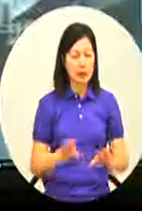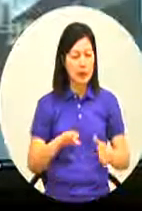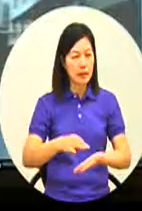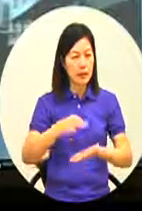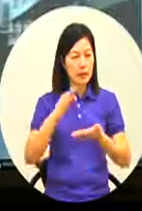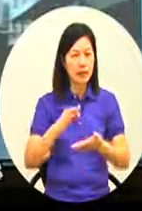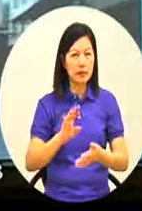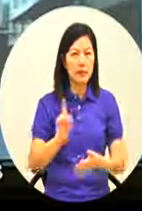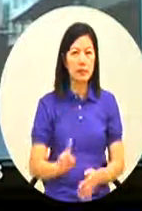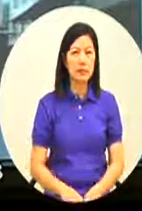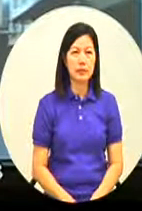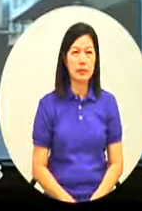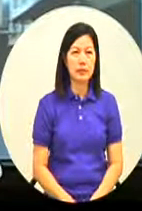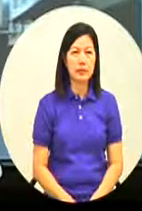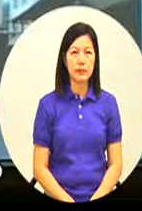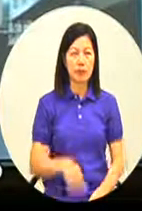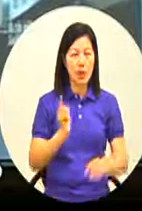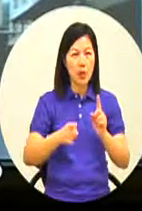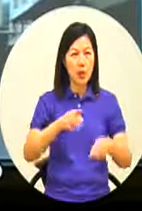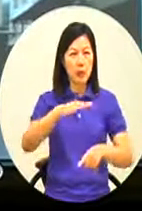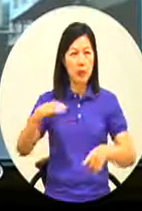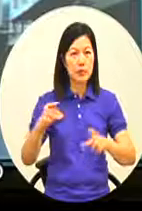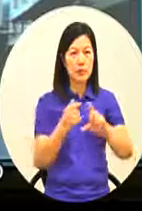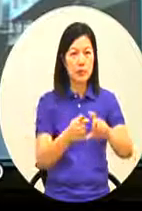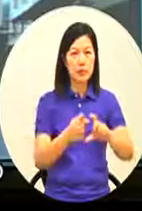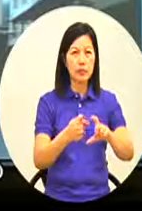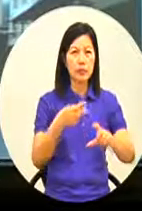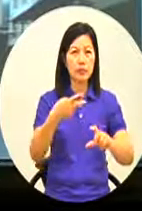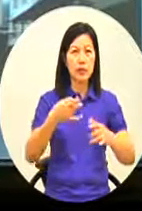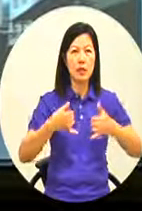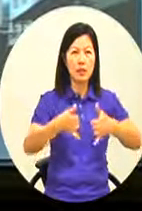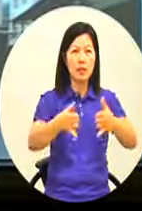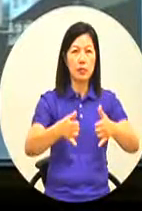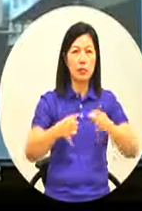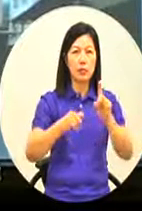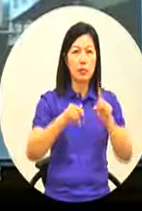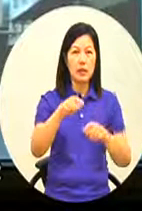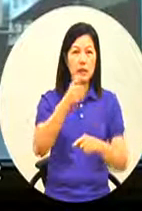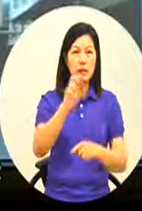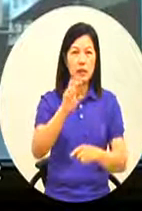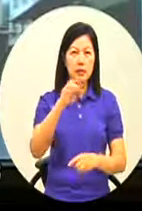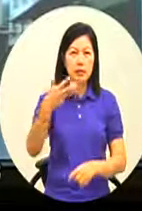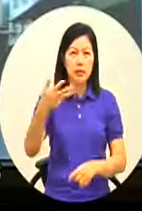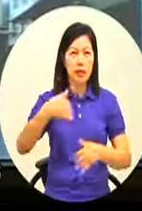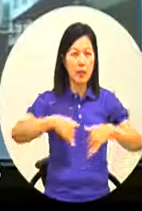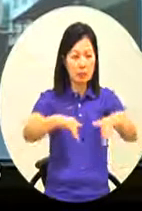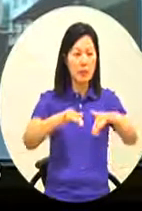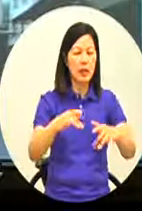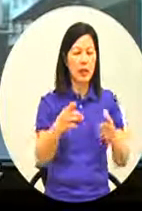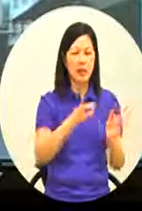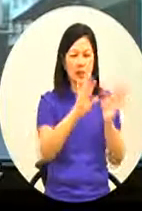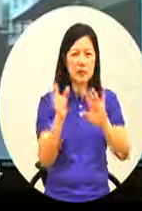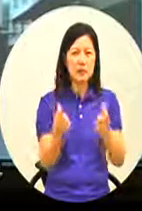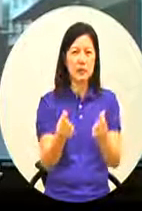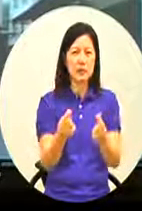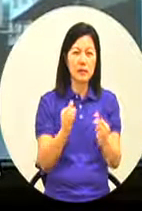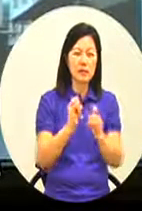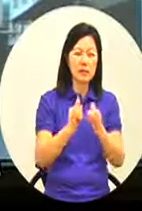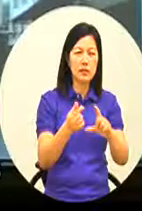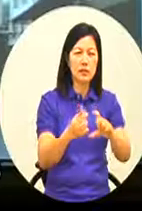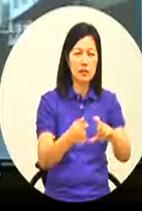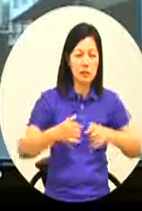分就是说，在古山区古山二路178巷同样有这样的问题，就是整个社区的